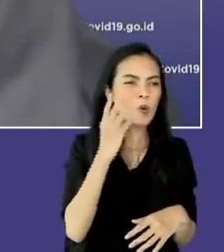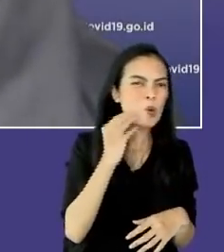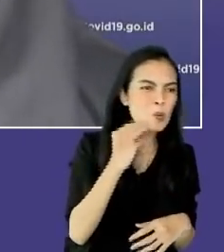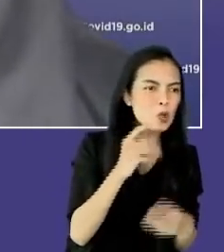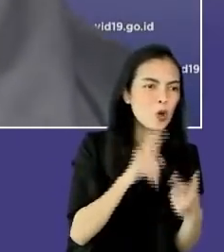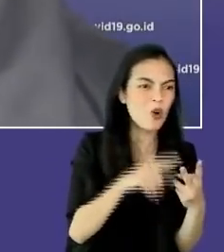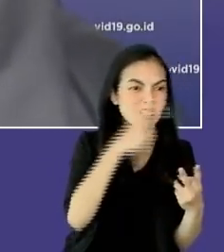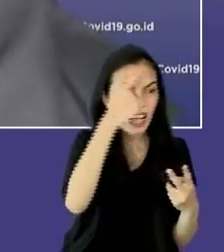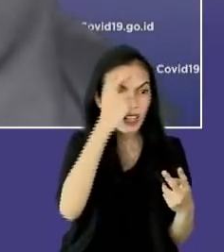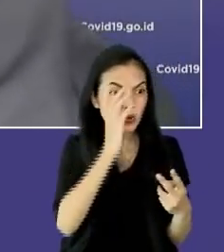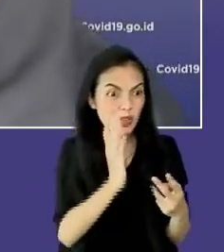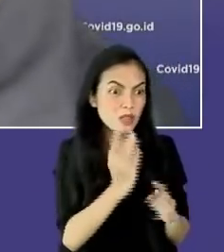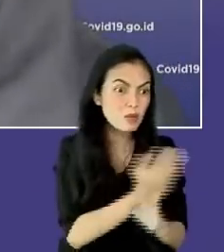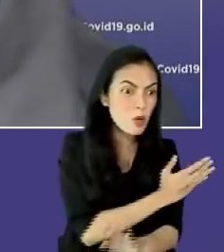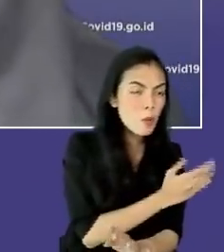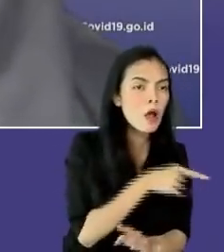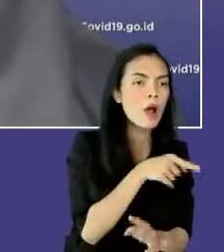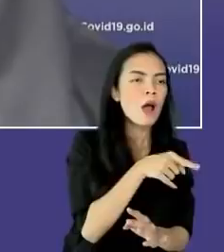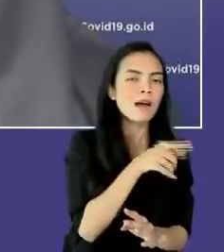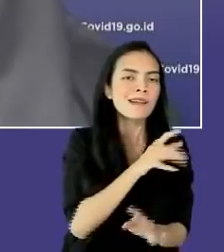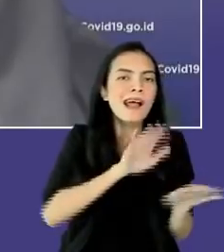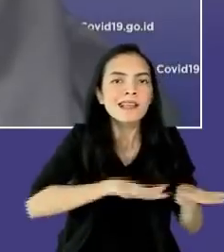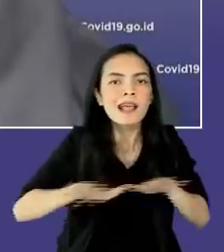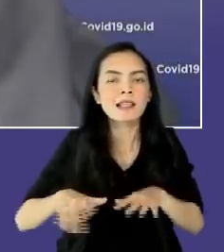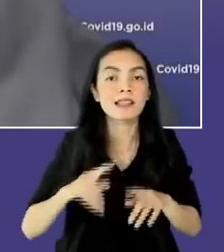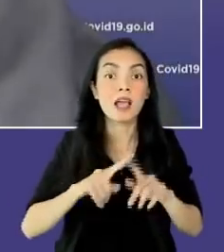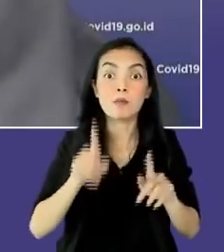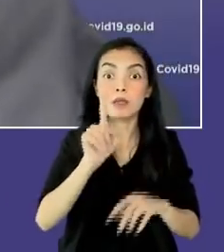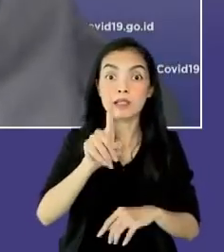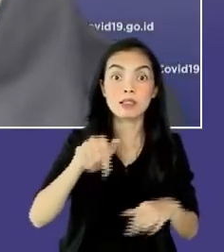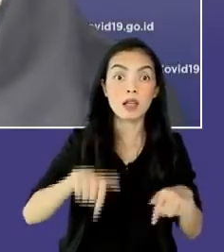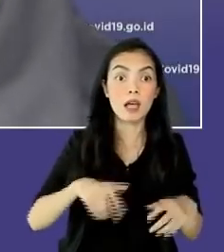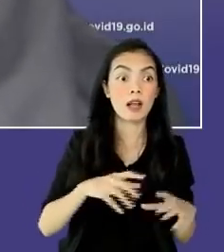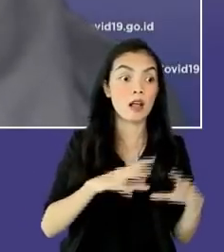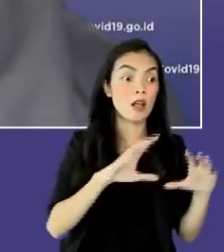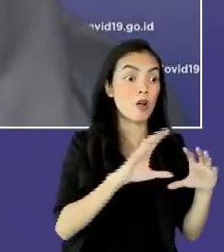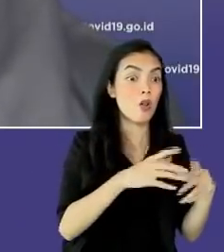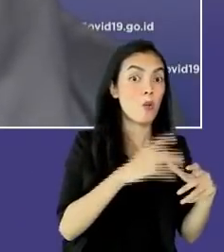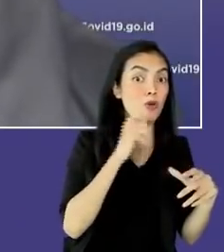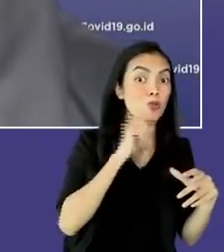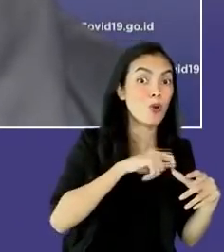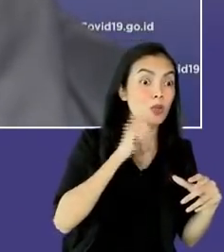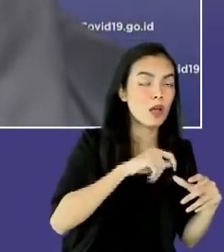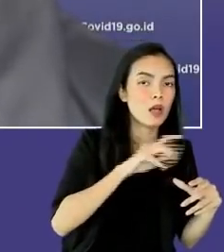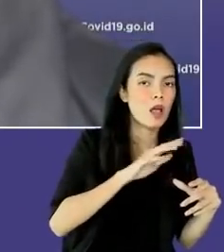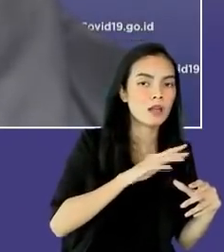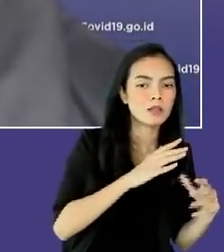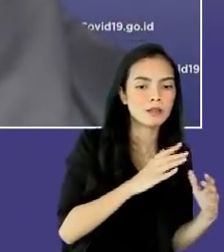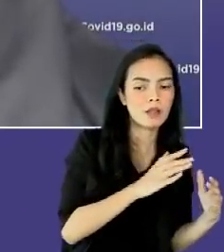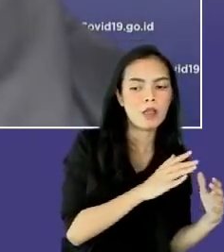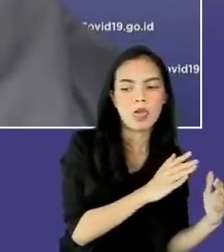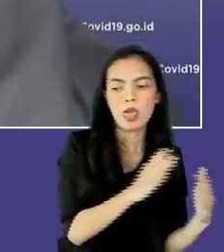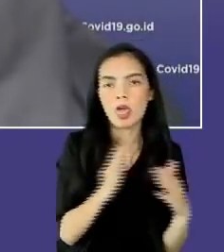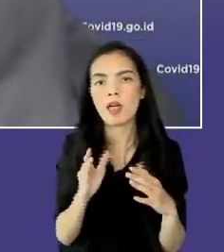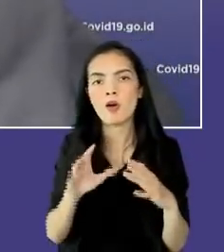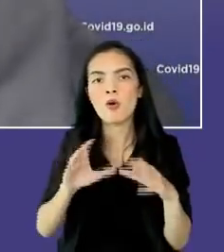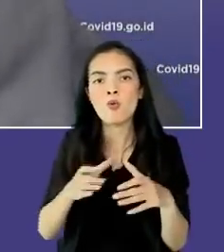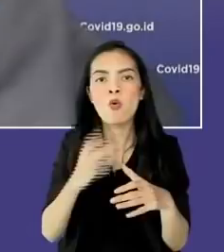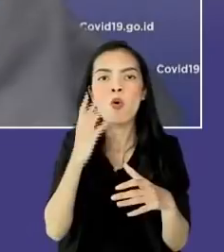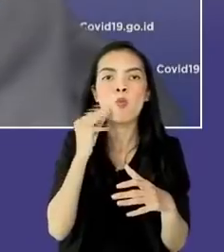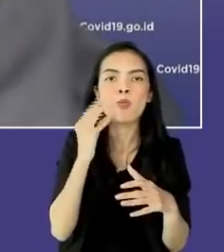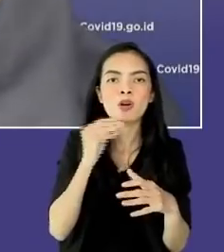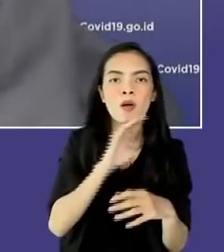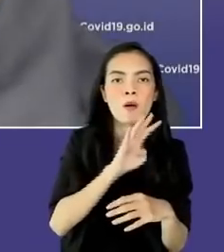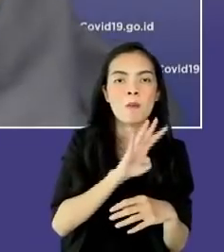dengan komorbid, tapi jangan lupa juga ternyata kelompok saat ini mulai bergeser 46 sampai 59 tahun ini juga punya